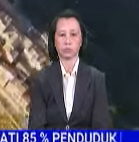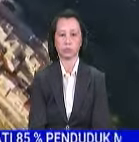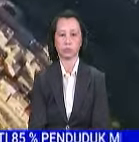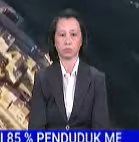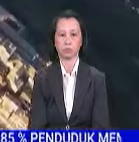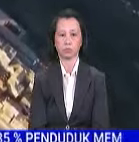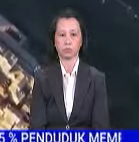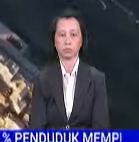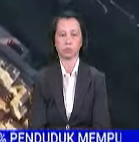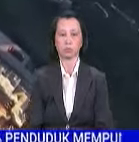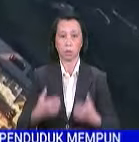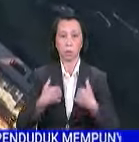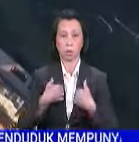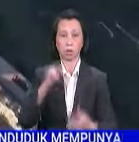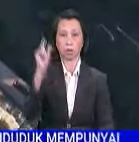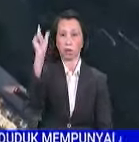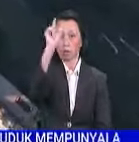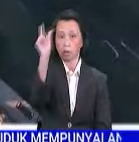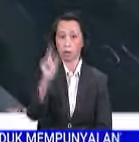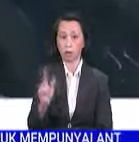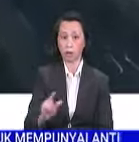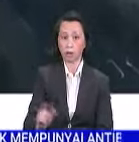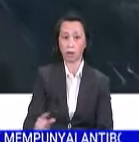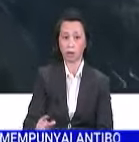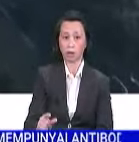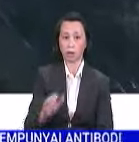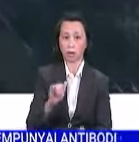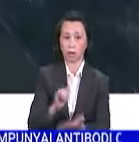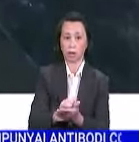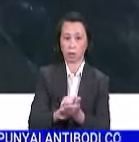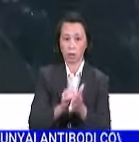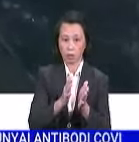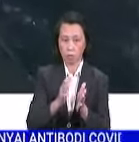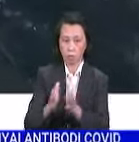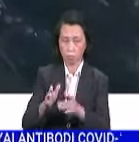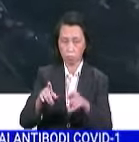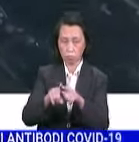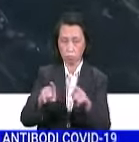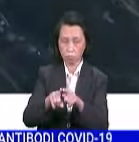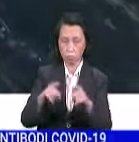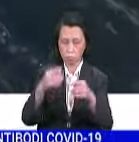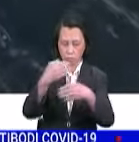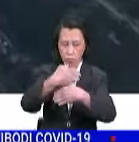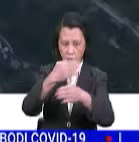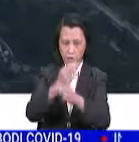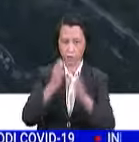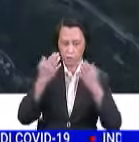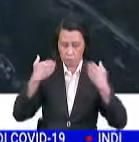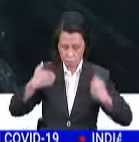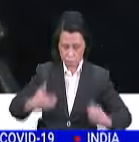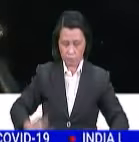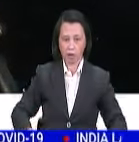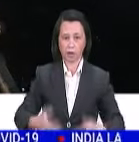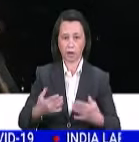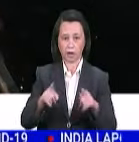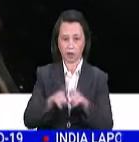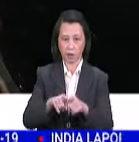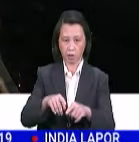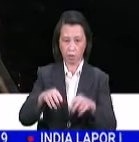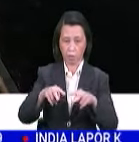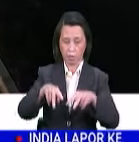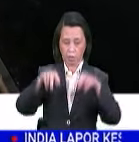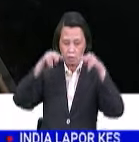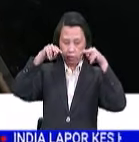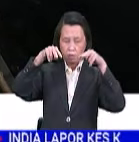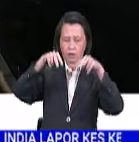Pekan Purba di Itali, Century Pink mempunyai struktur menyerupai bentuk badan manusia. Imej dari